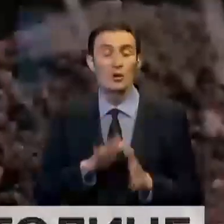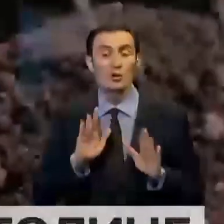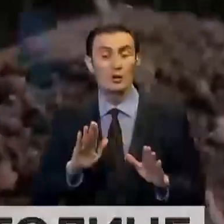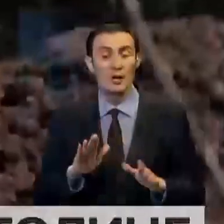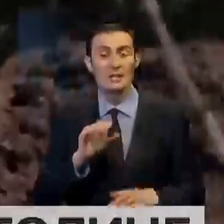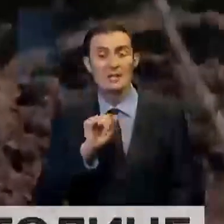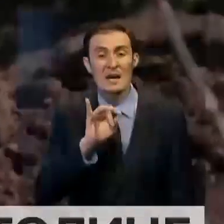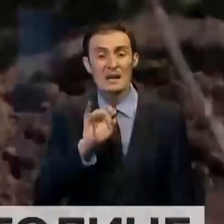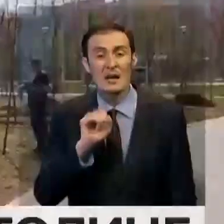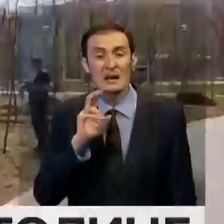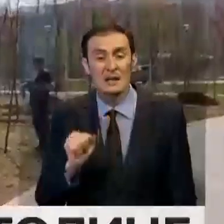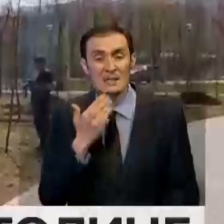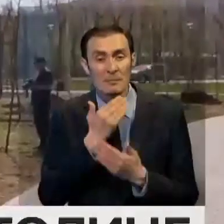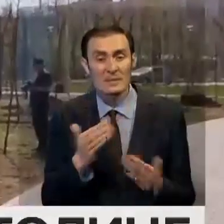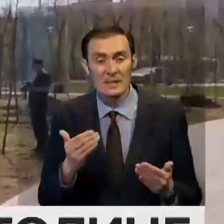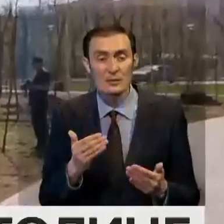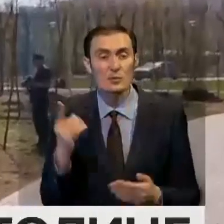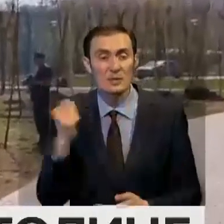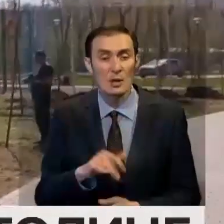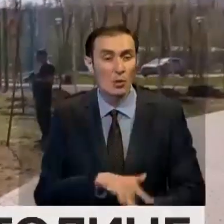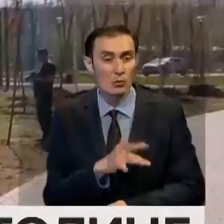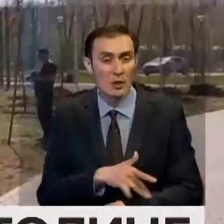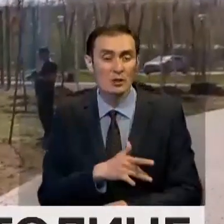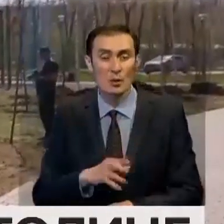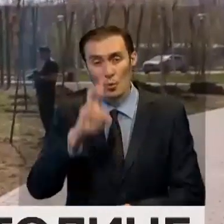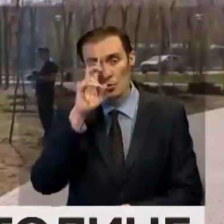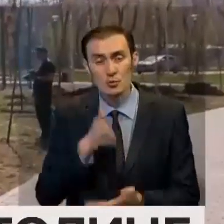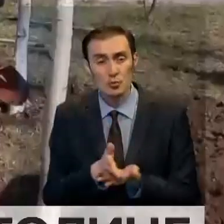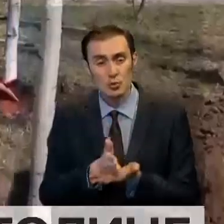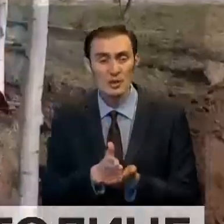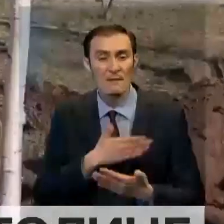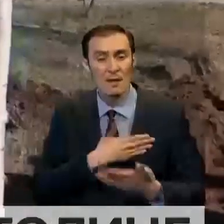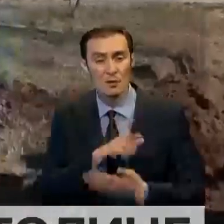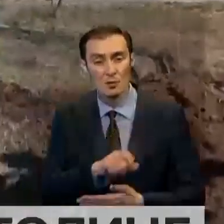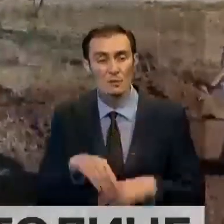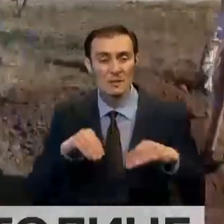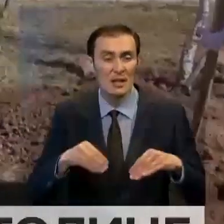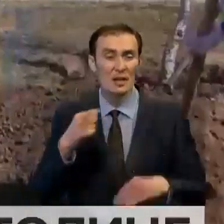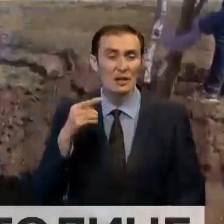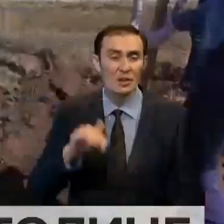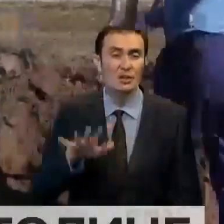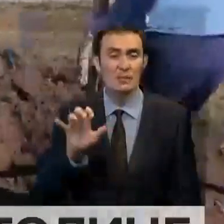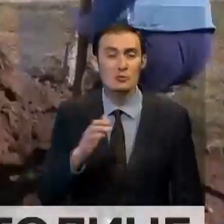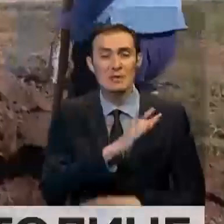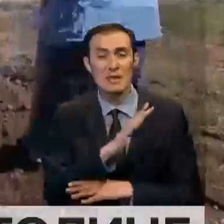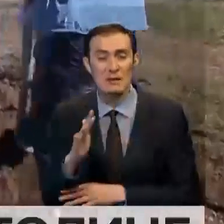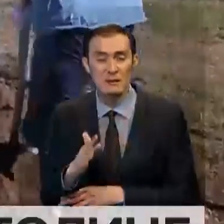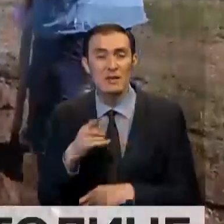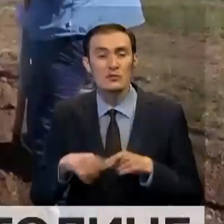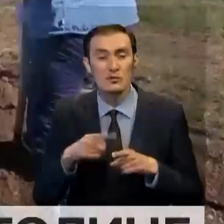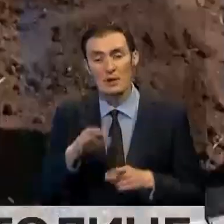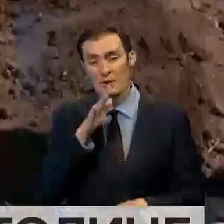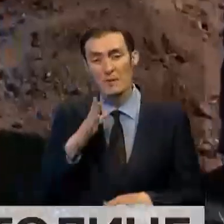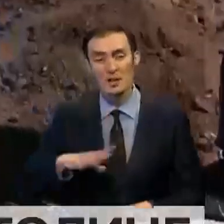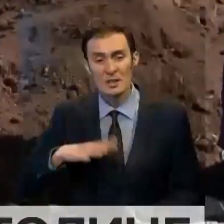по Сараркинскому району за последние недели коммунальщики, госслужащие и волонтеры высадили 1500 деревьев. В